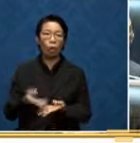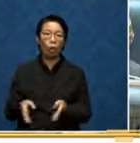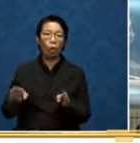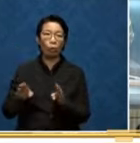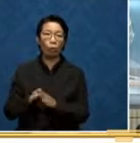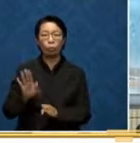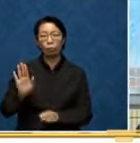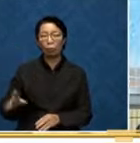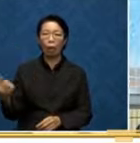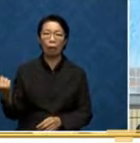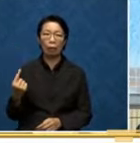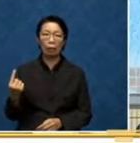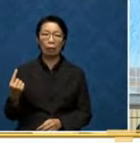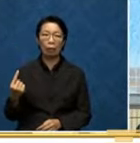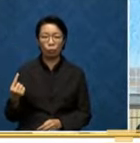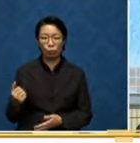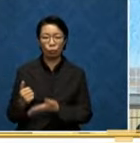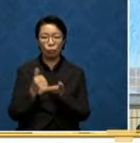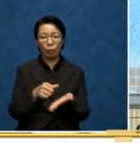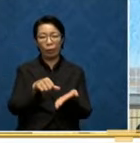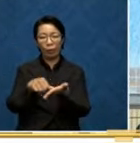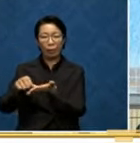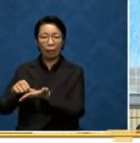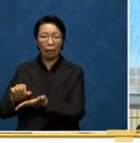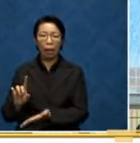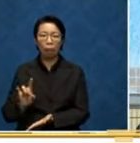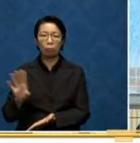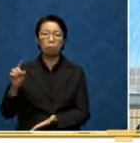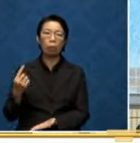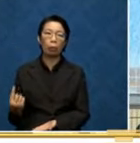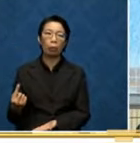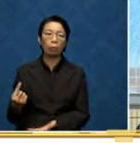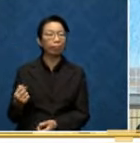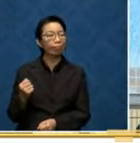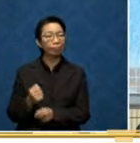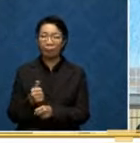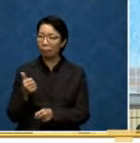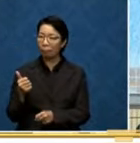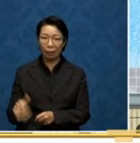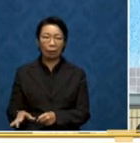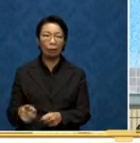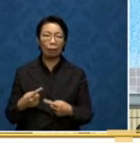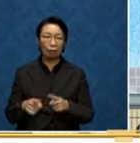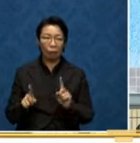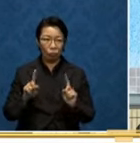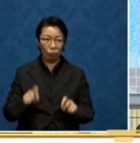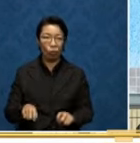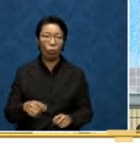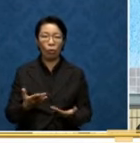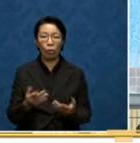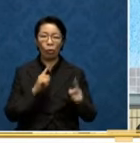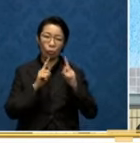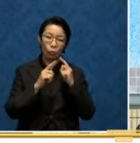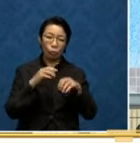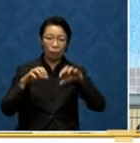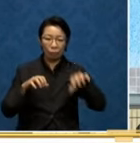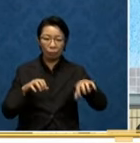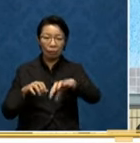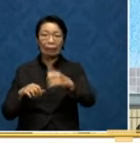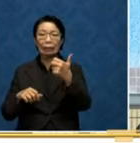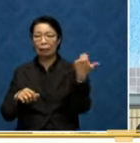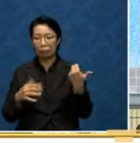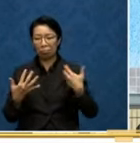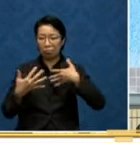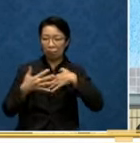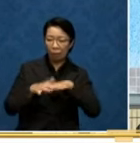งจะแก้ปัญหาเหล่านี้เนี่ยหน่วยงานเดียวไม่ได้ก็อยากจะให้มีการที่จะต้องประสานกับหน่วยงานต่างๆในการที่